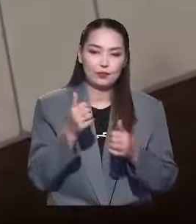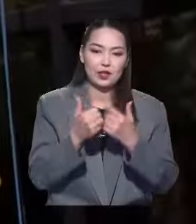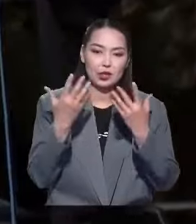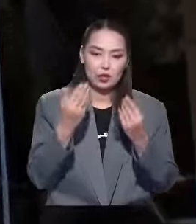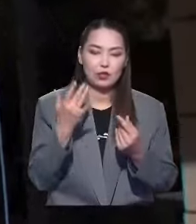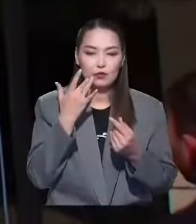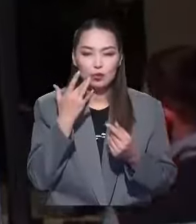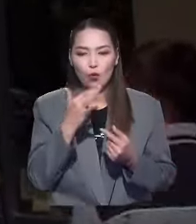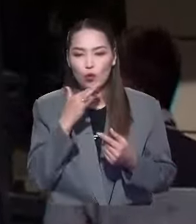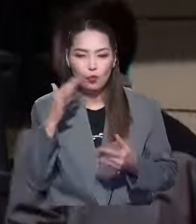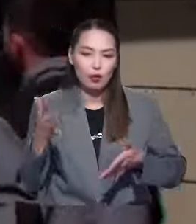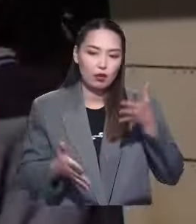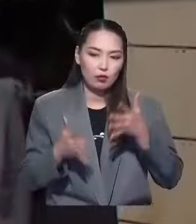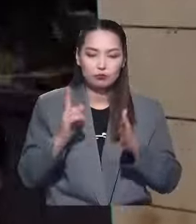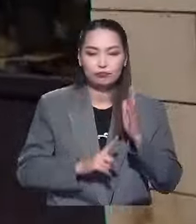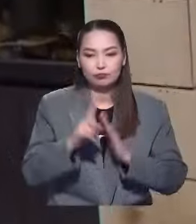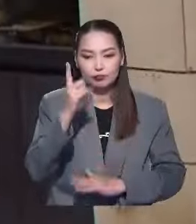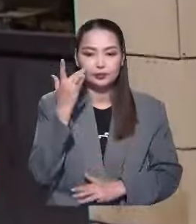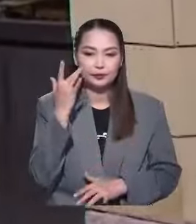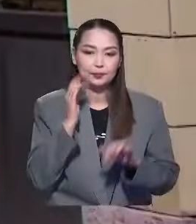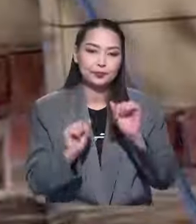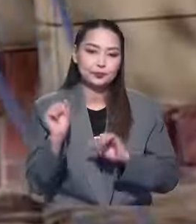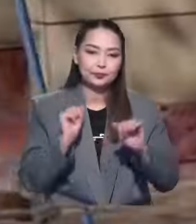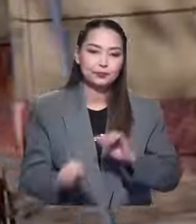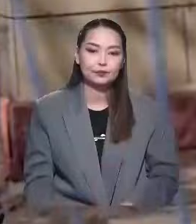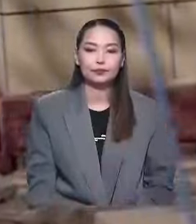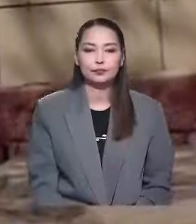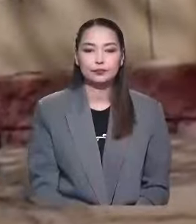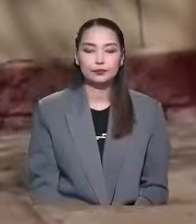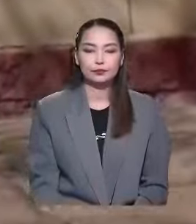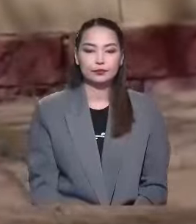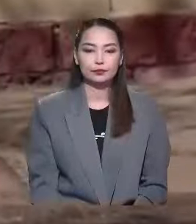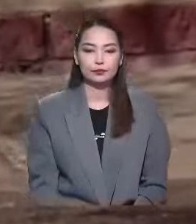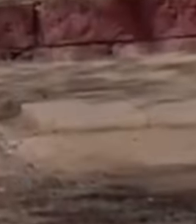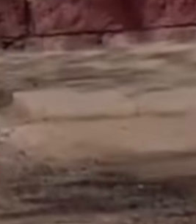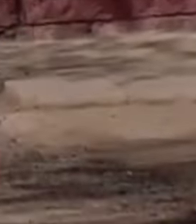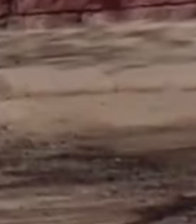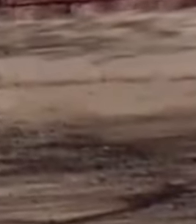қатермен бетпе-бет келеді. Мөлдір Жақан, Ернұр Қалиев, Бауыржан Жолдыбалин, Астана Таймс.